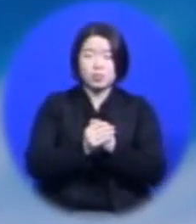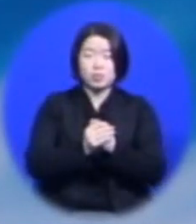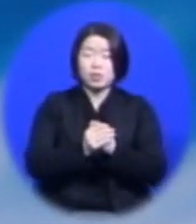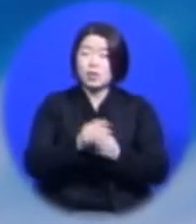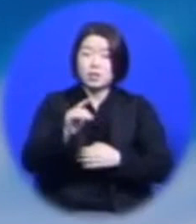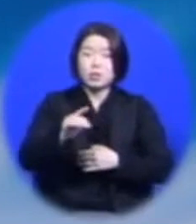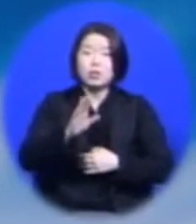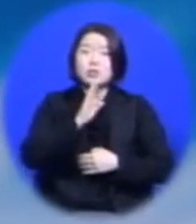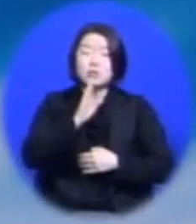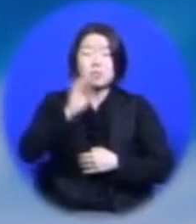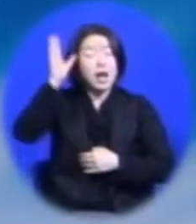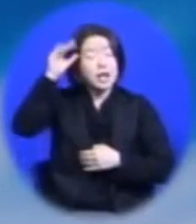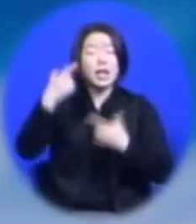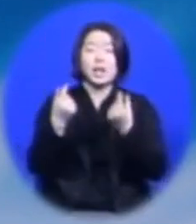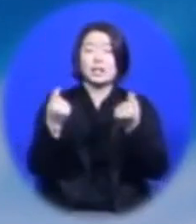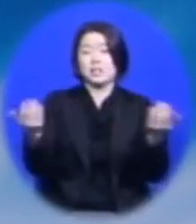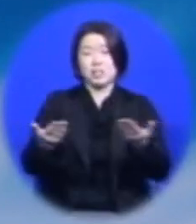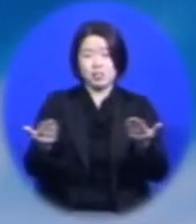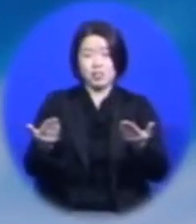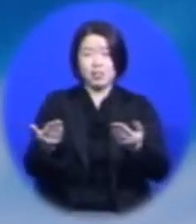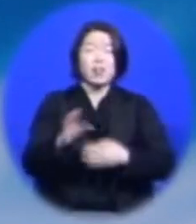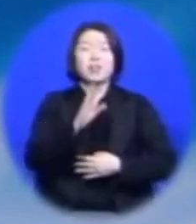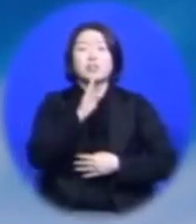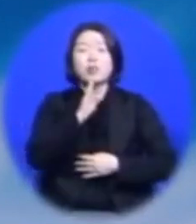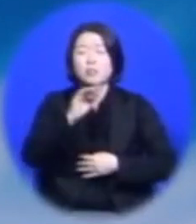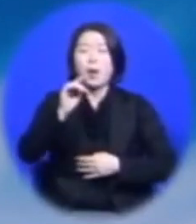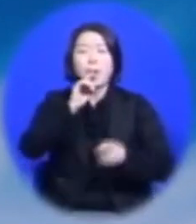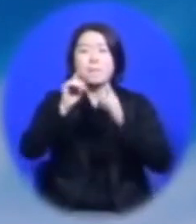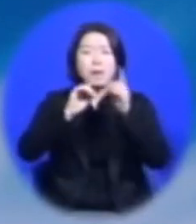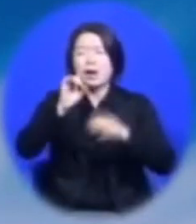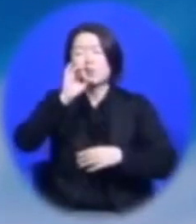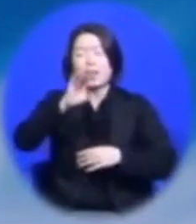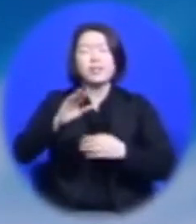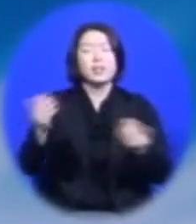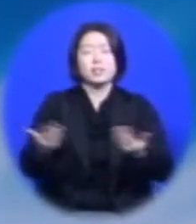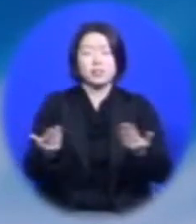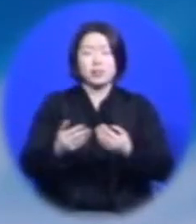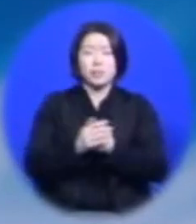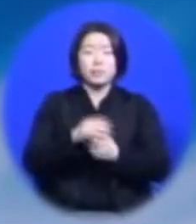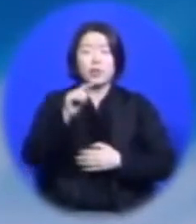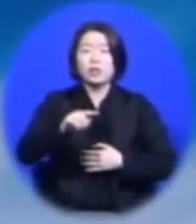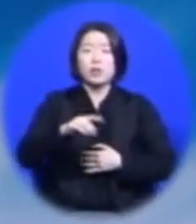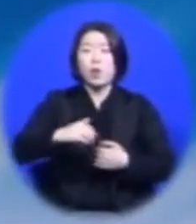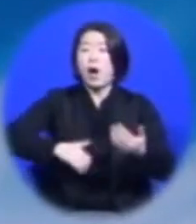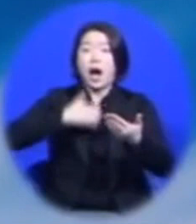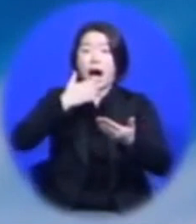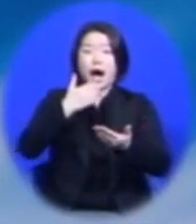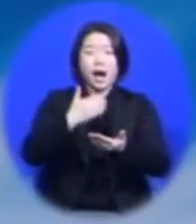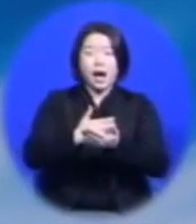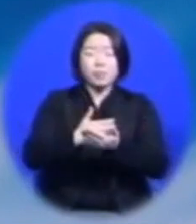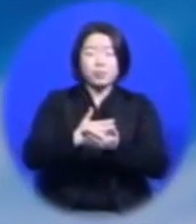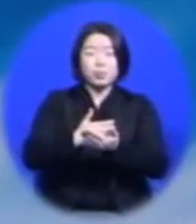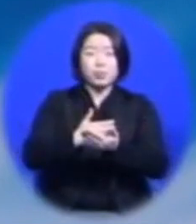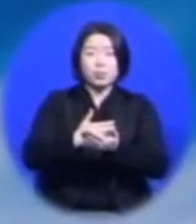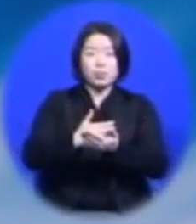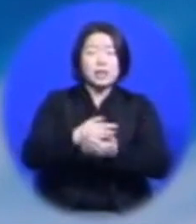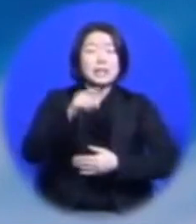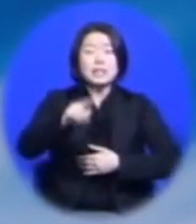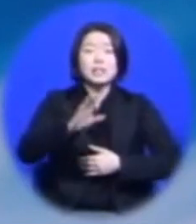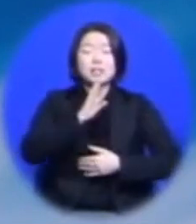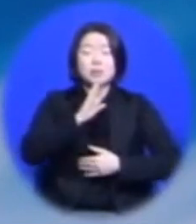이건 진짜 개 같은 일이죠. 이건 정말 말도 안 되는 일이에요. 이건 감동받았다. 이건